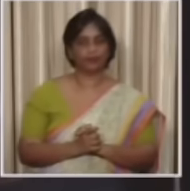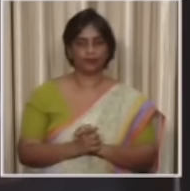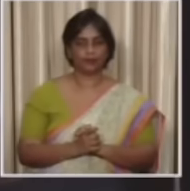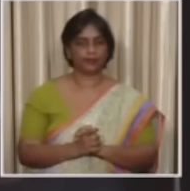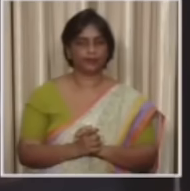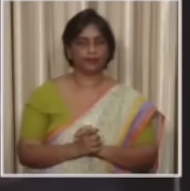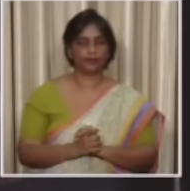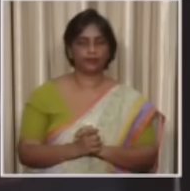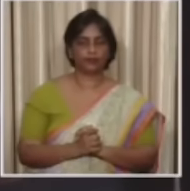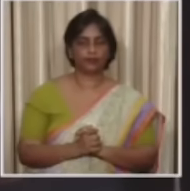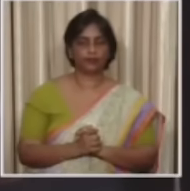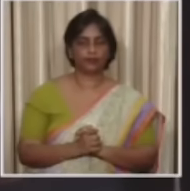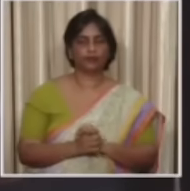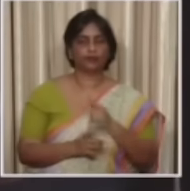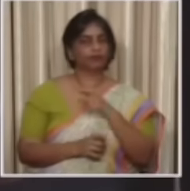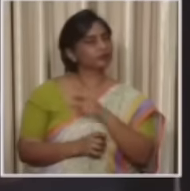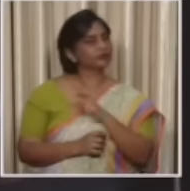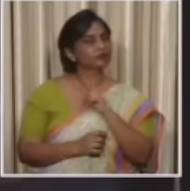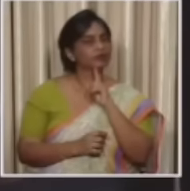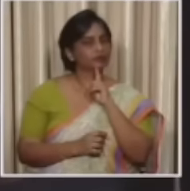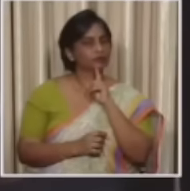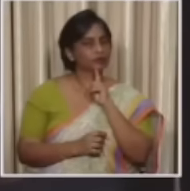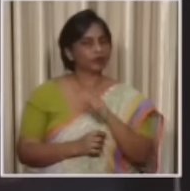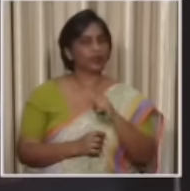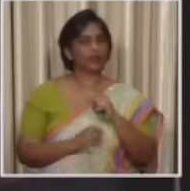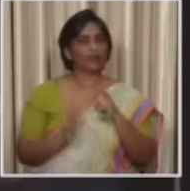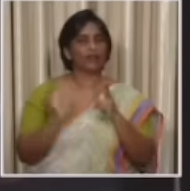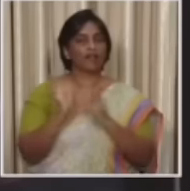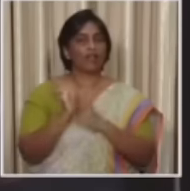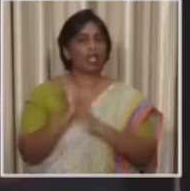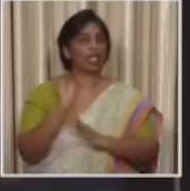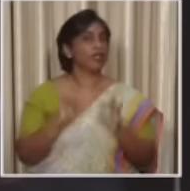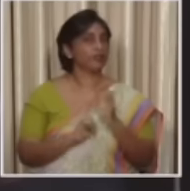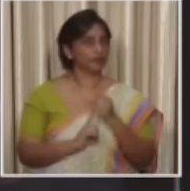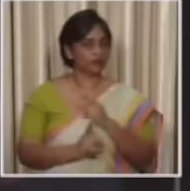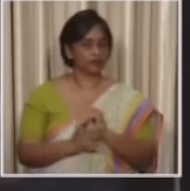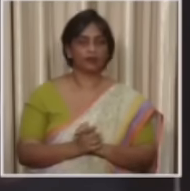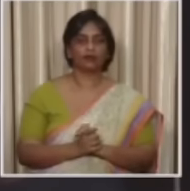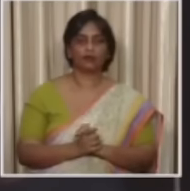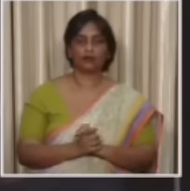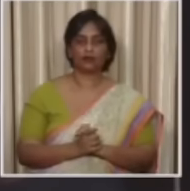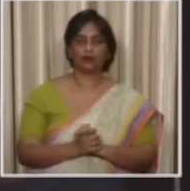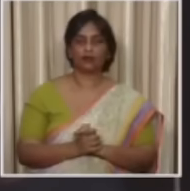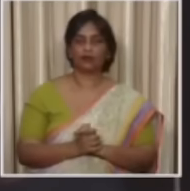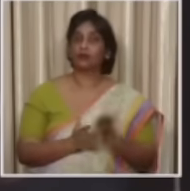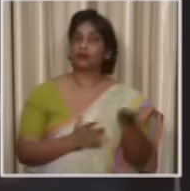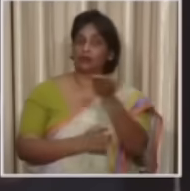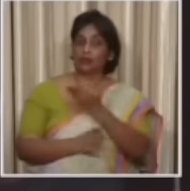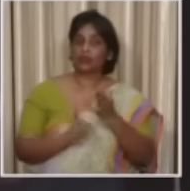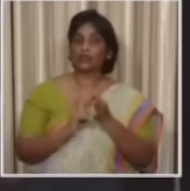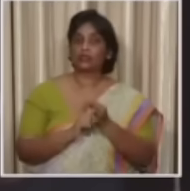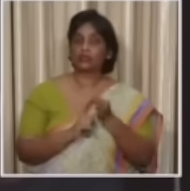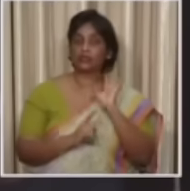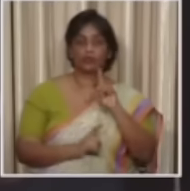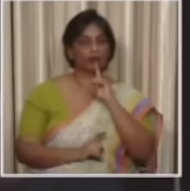අගමැතිතුමා එතුමාට කියන්නේ විදුර වික්‍රමනායක ඇමතිතුමා දැන් තමුන් වහන්සේලායි අපේ